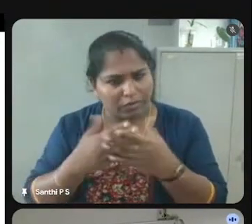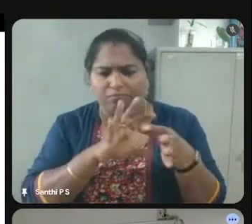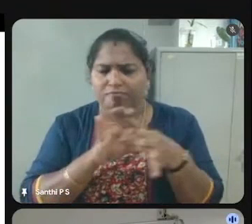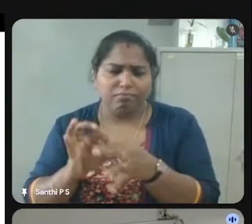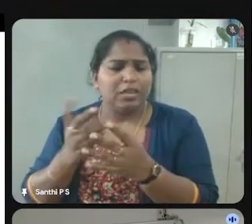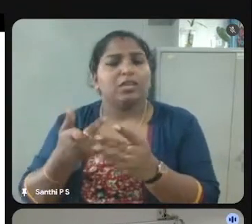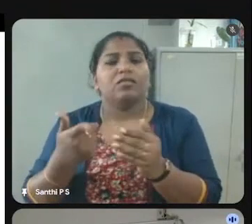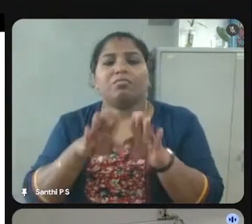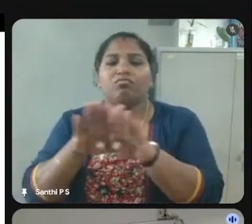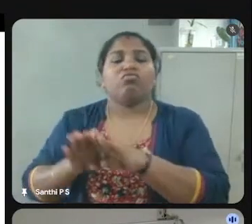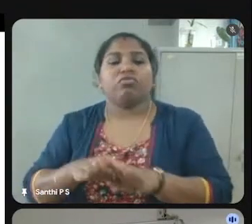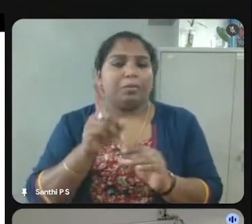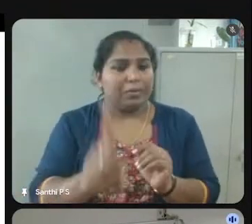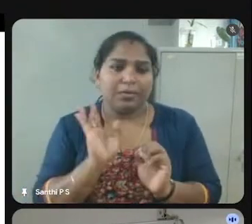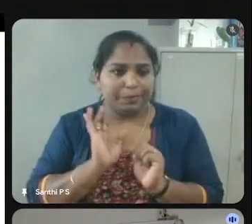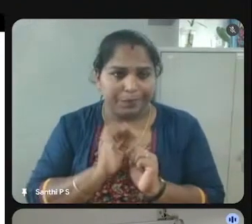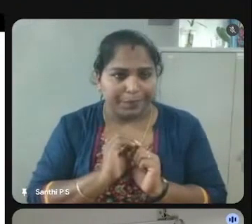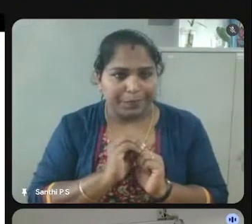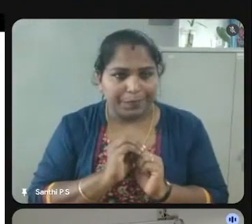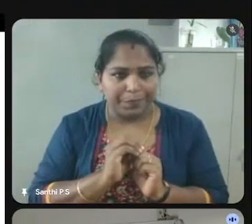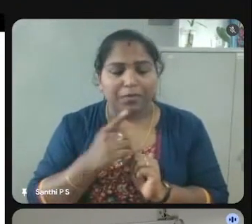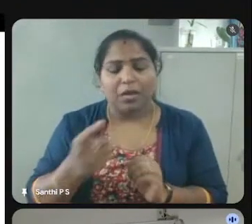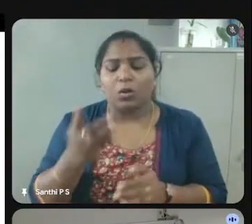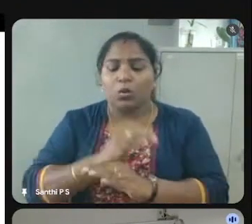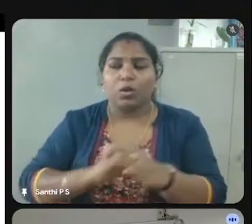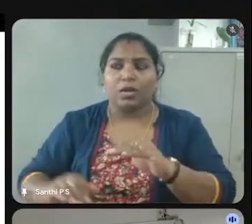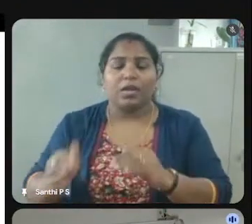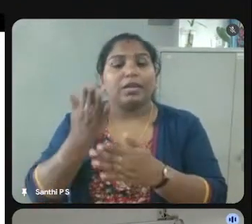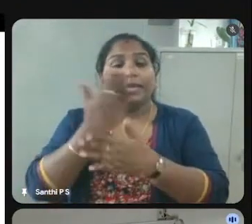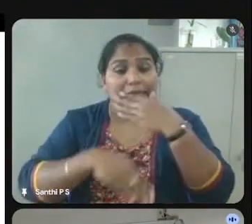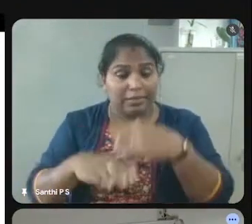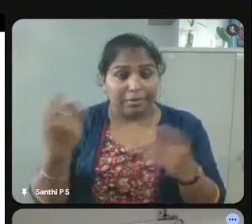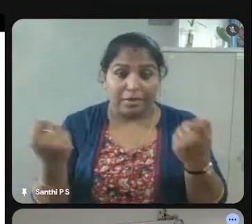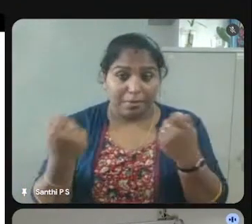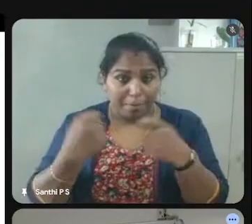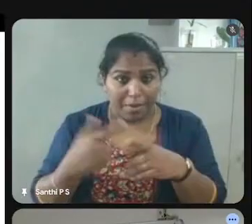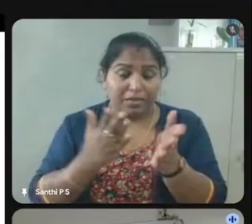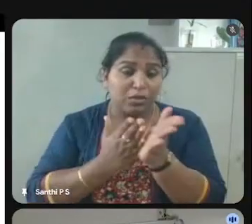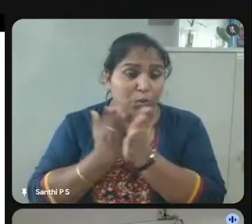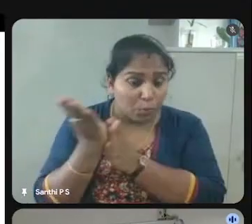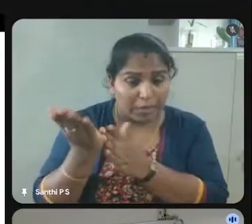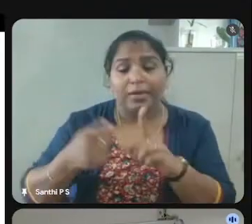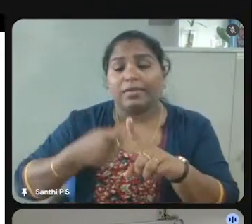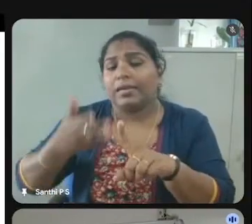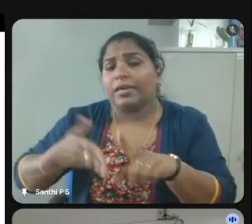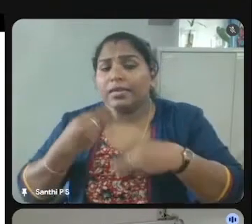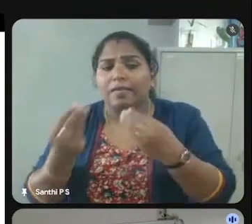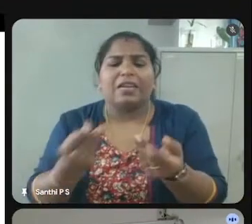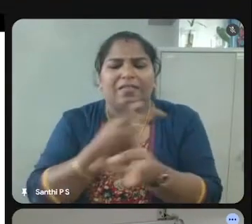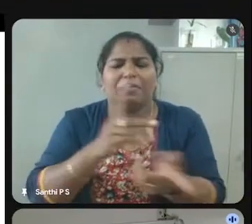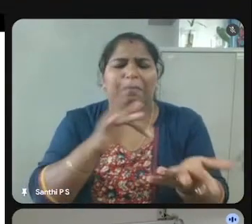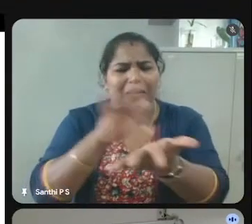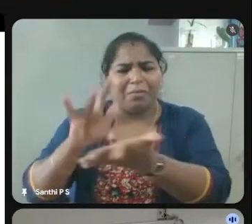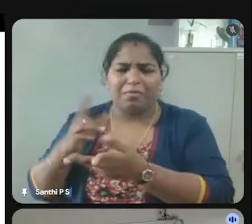പറ്റും. തെറപ്പി ഇപ്പം ഓരോ കുട്ടികളുടെയും ഡിസബിലിറ്റിക്ക് അനുസരിച്ച് തെറപ്പി കൊടുക്കുന്ന രീതി അത് ഓരോ സെന്റേഴ്സിൽ ഡിഫറെന്റ്